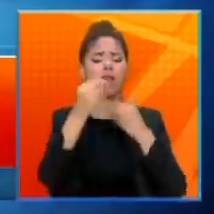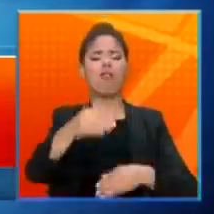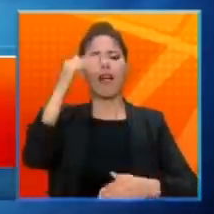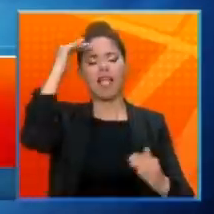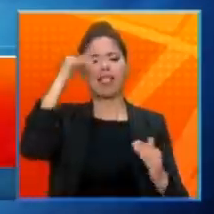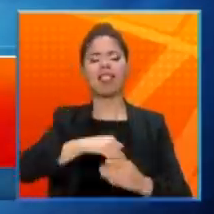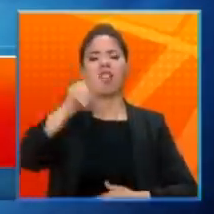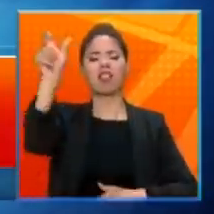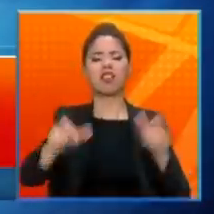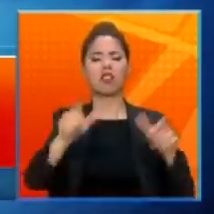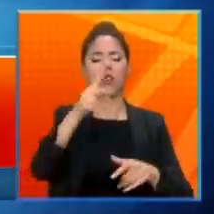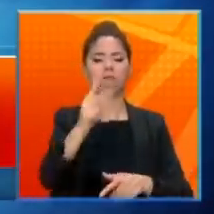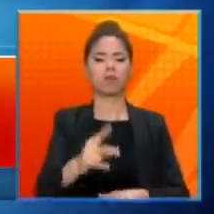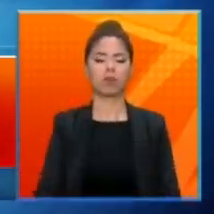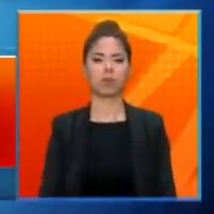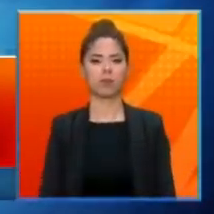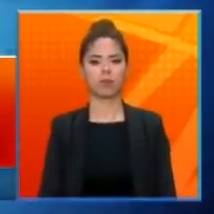yetişti.